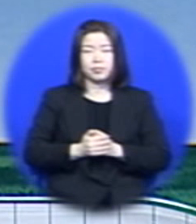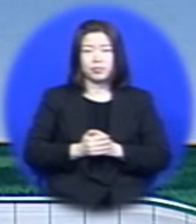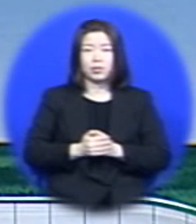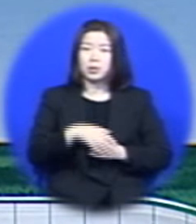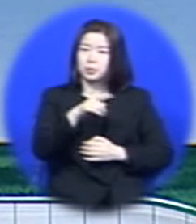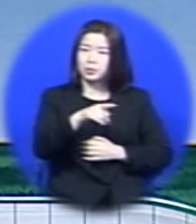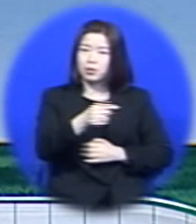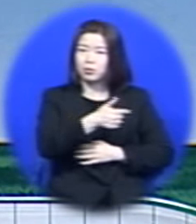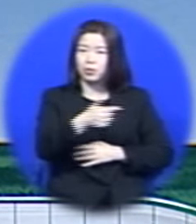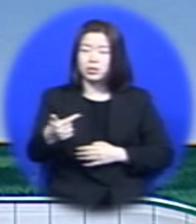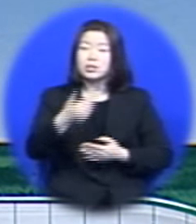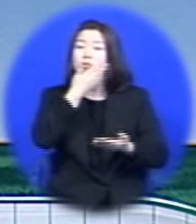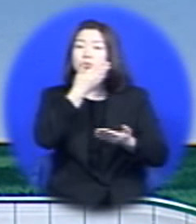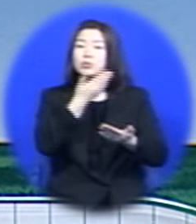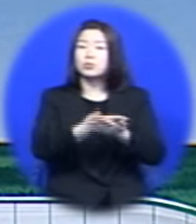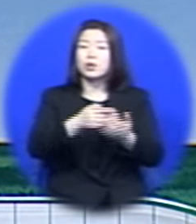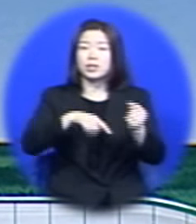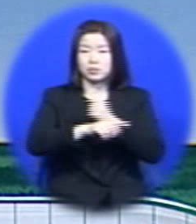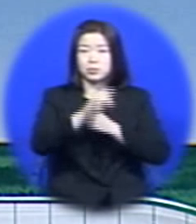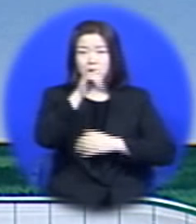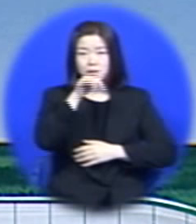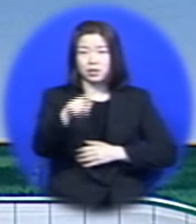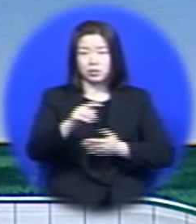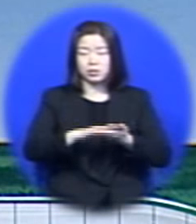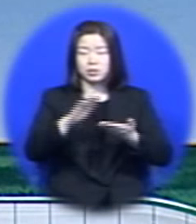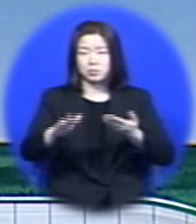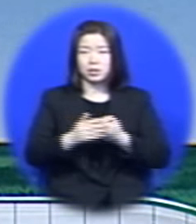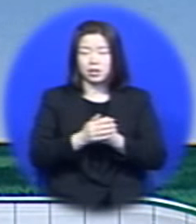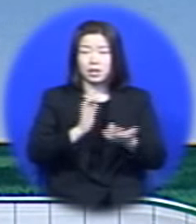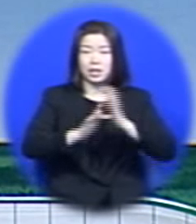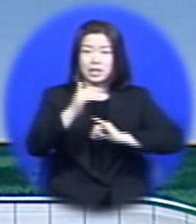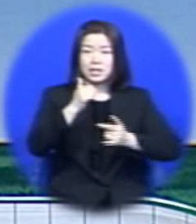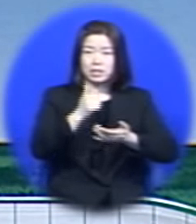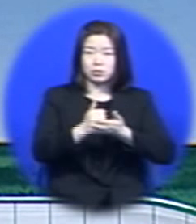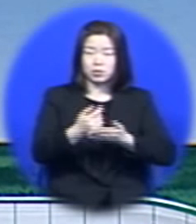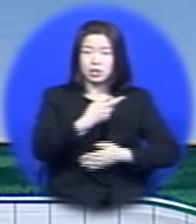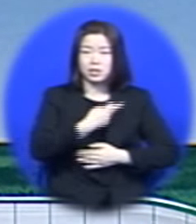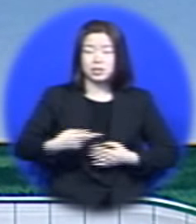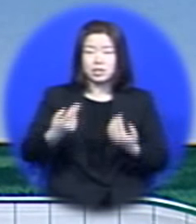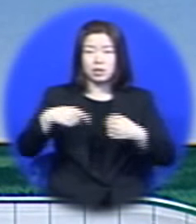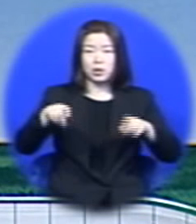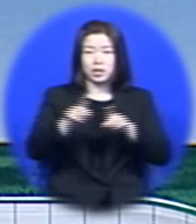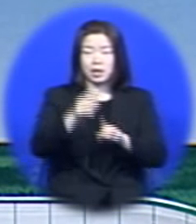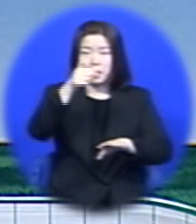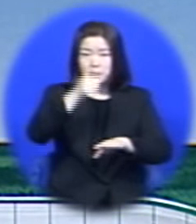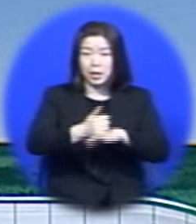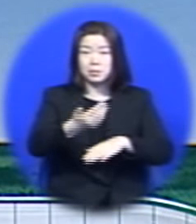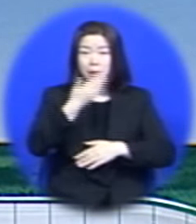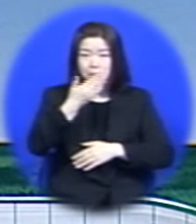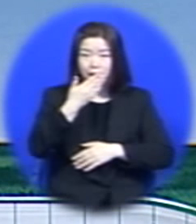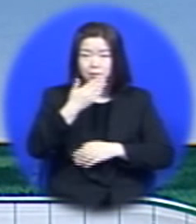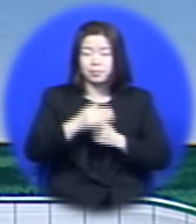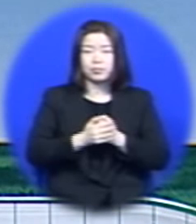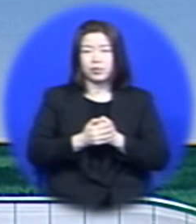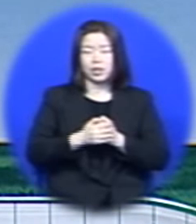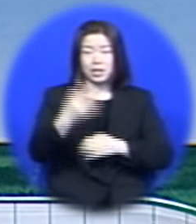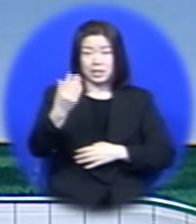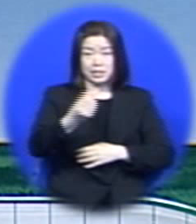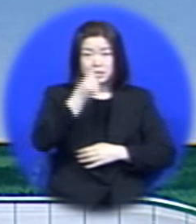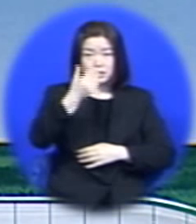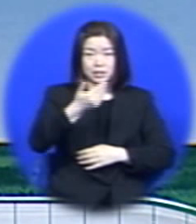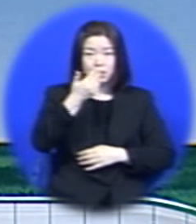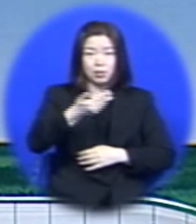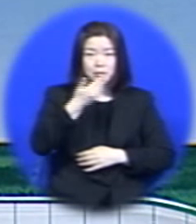그건 굉장히 중요한 의미가 있다는 겁니다. 예수님께서 제자들과 함께 마지막 식사를 하셨죠. 성만찬이라고